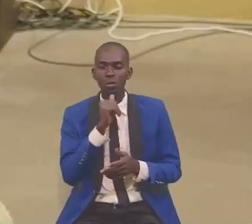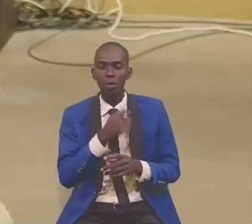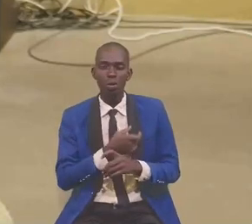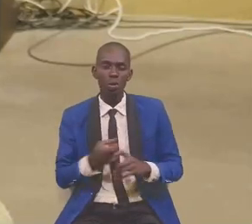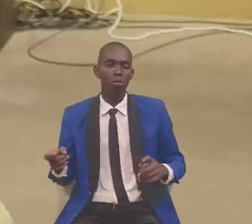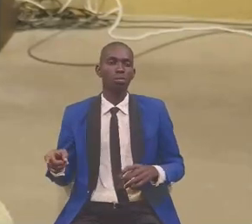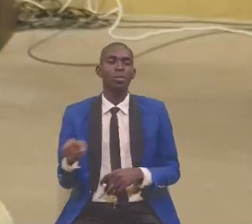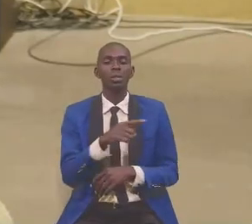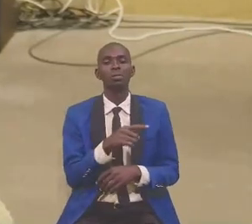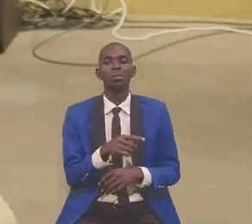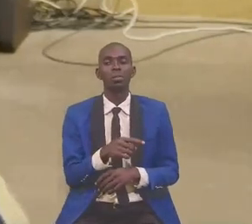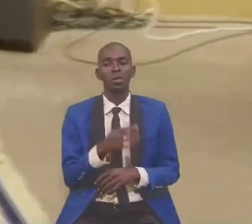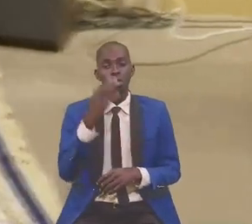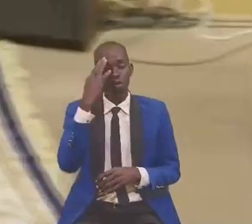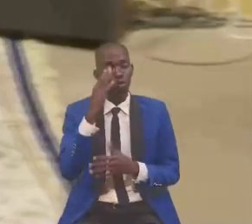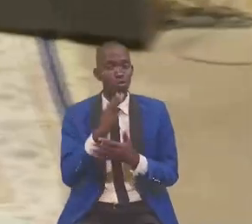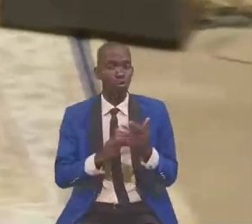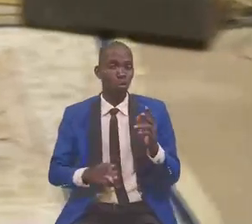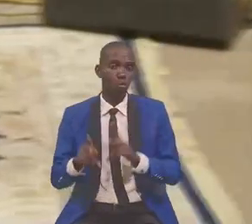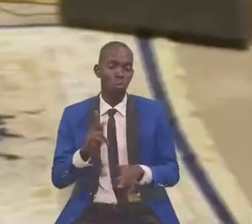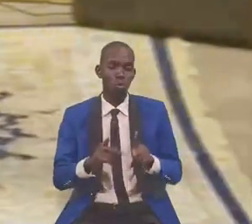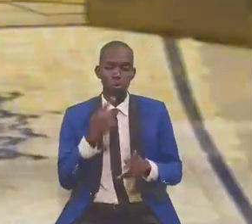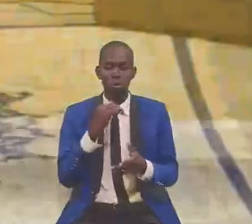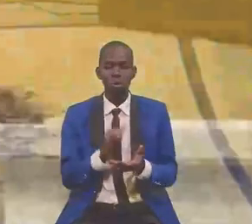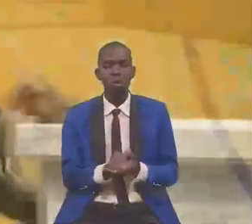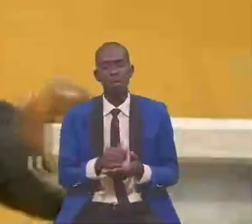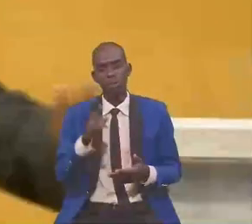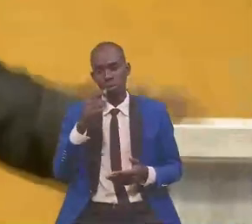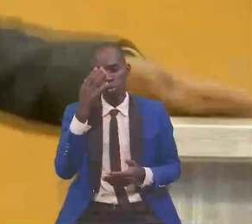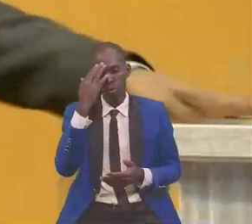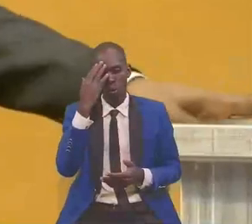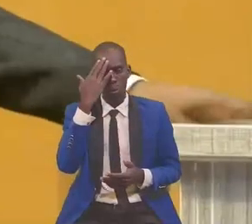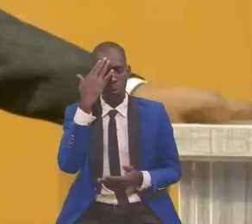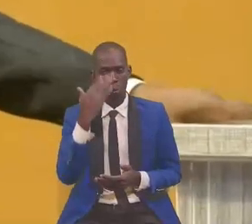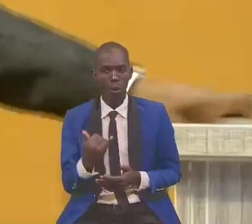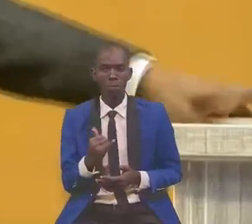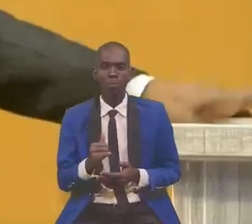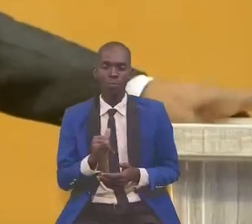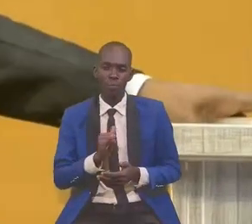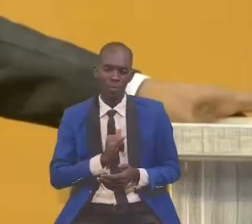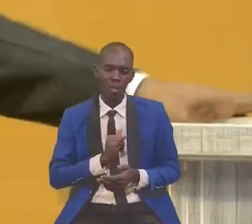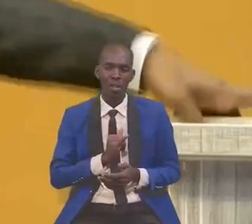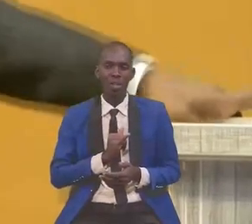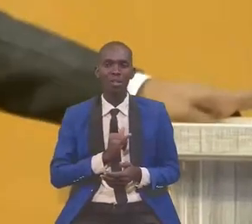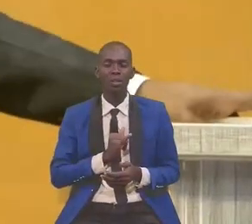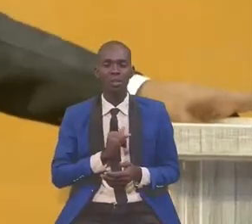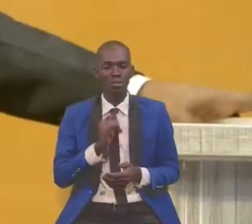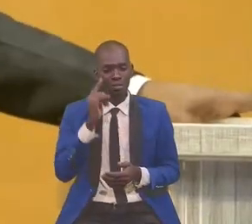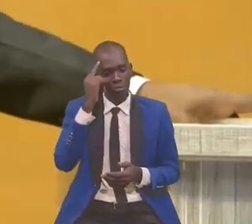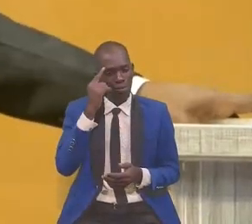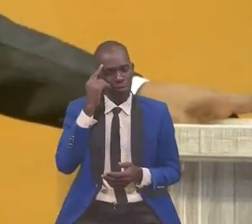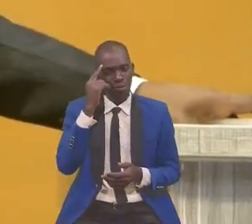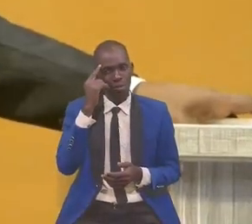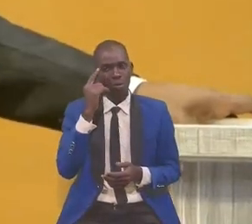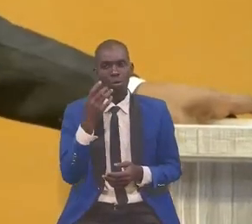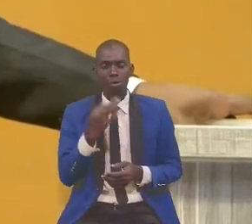Certaines personnes disent, vous savez pourquoi? Je pense, là où je vais, je